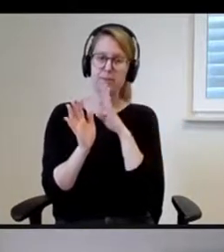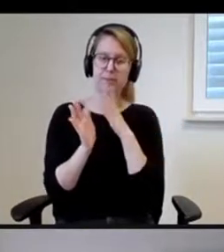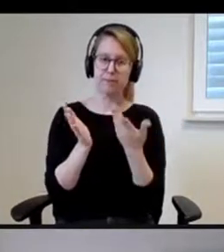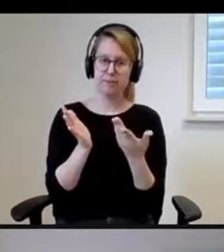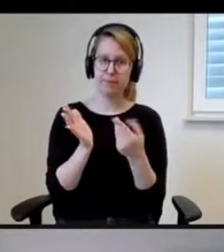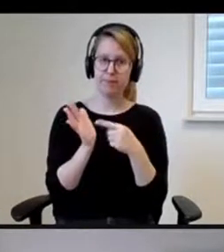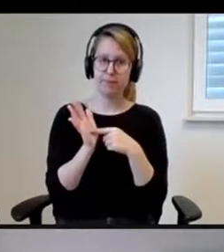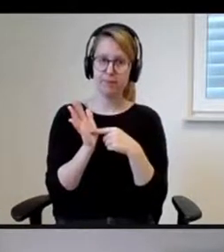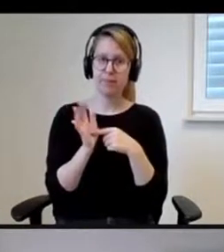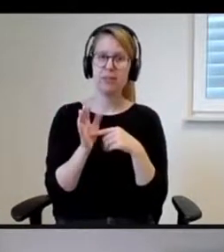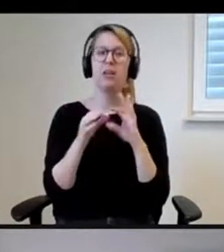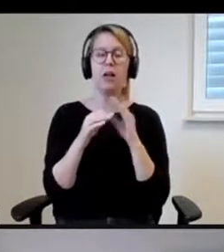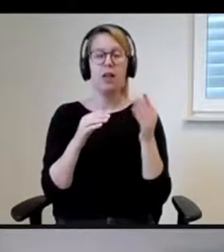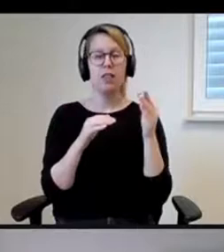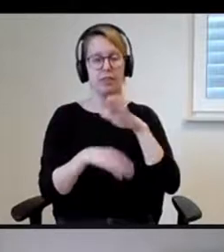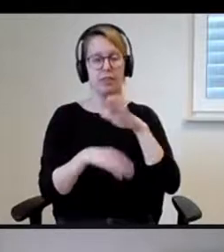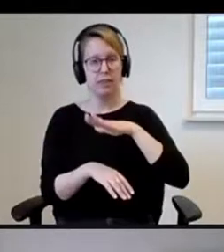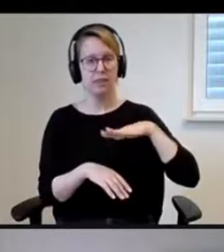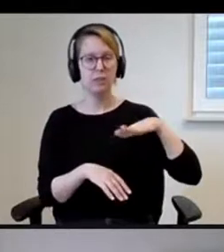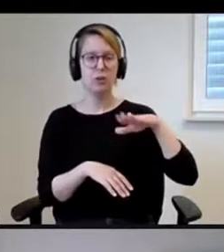de terminer